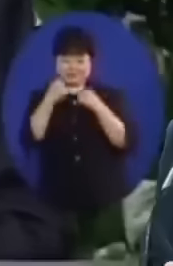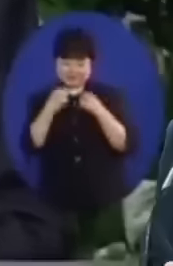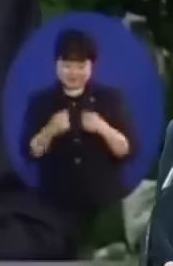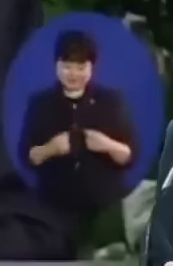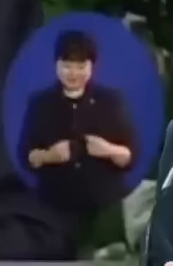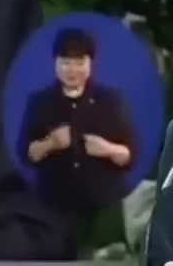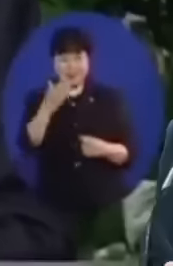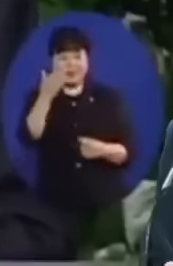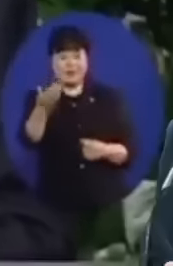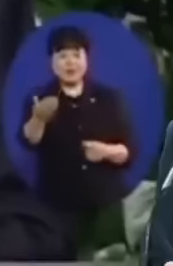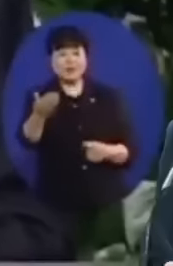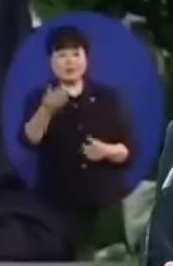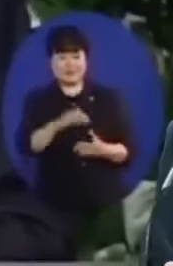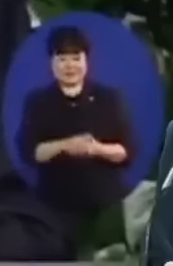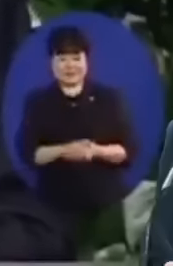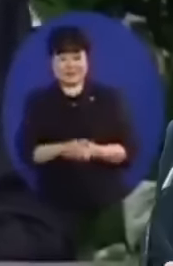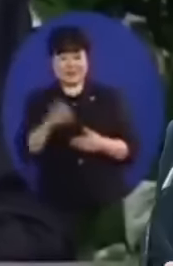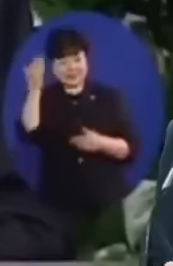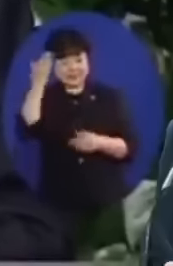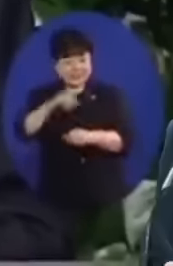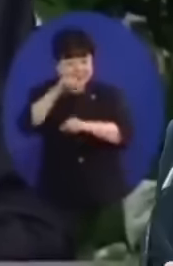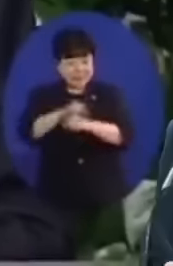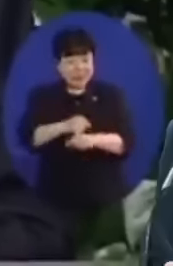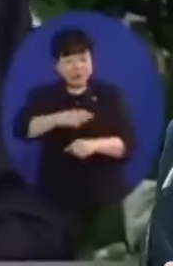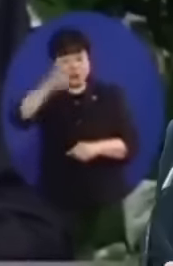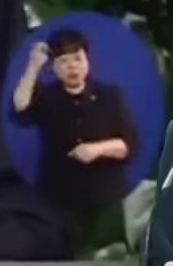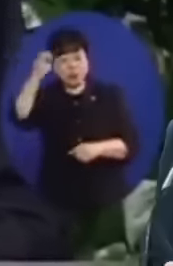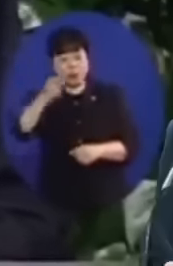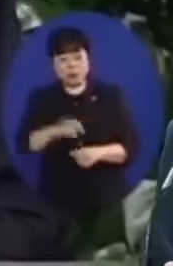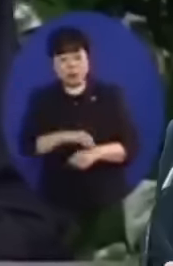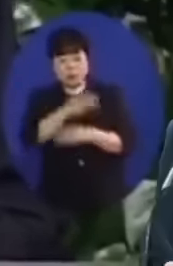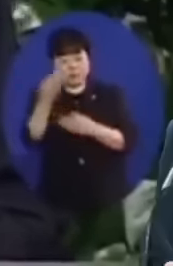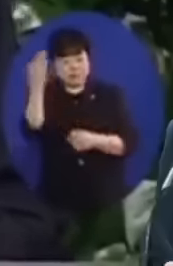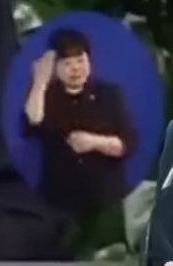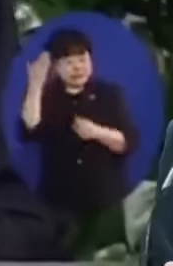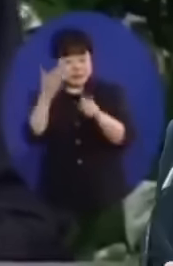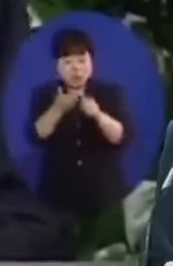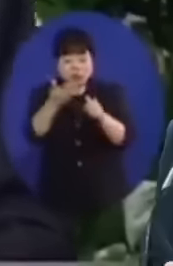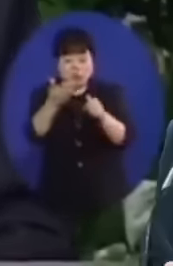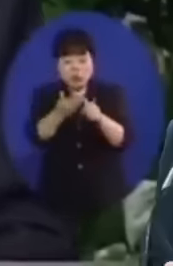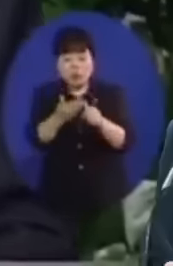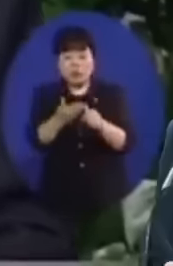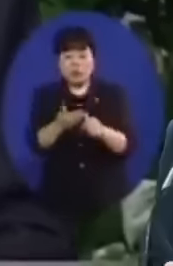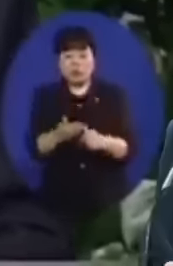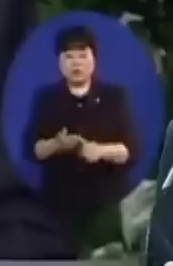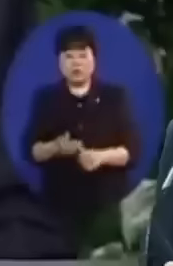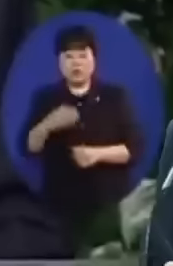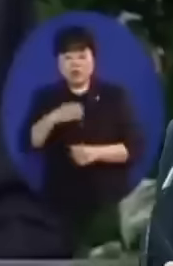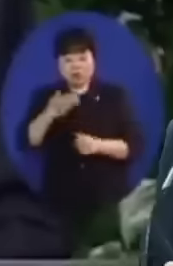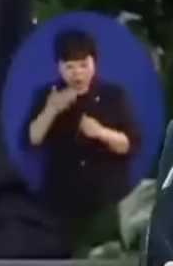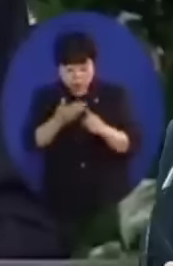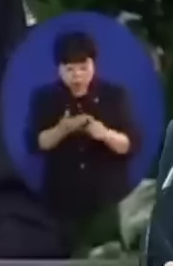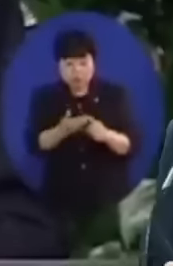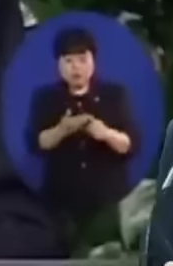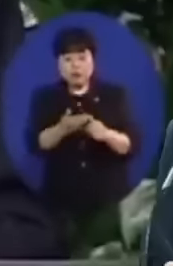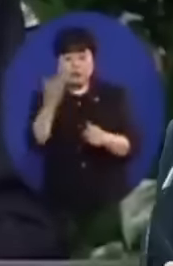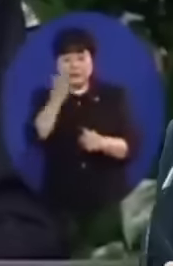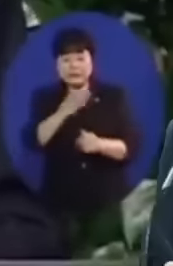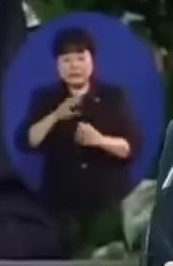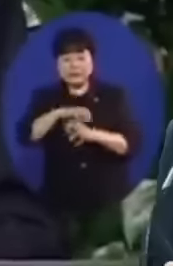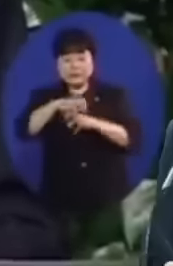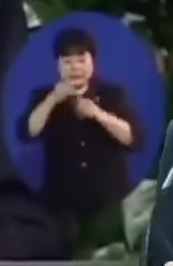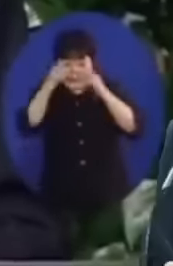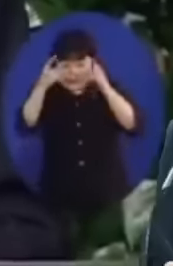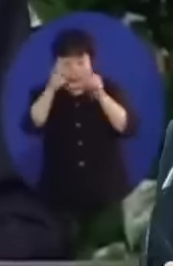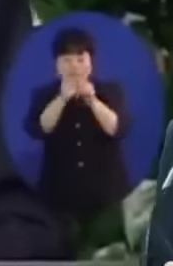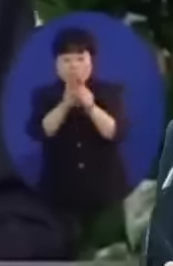계시는데 여러분에게 지혜와 총명과 모략과 재능과 지식을 주시고 영감을 주시고 신령한 세계를